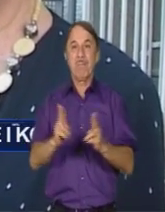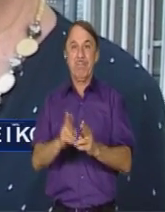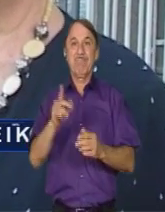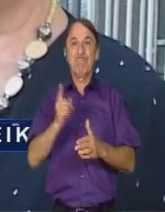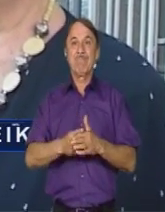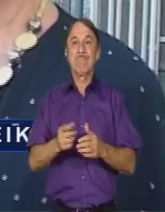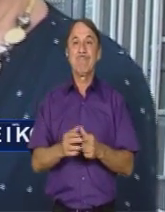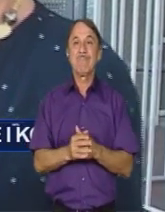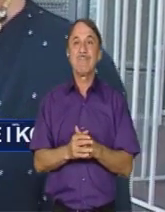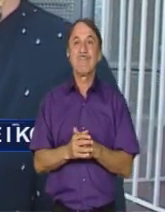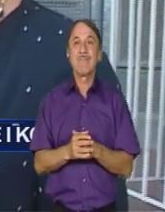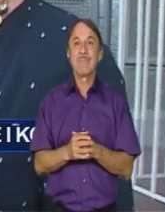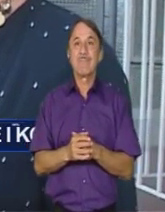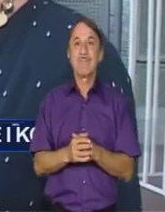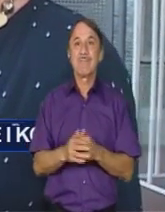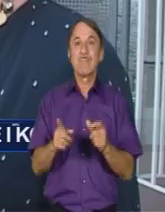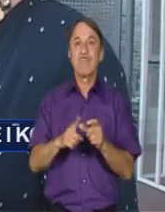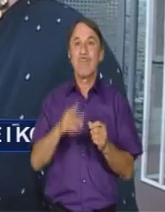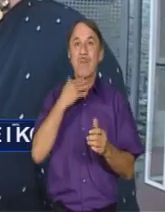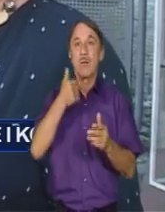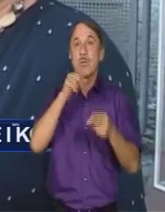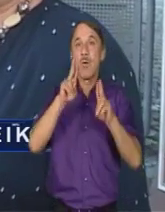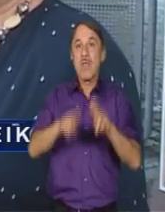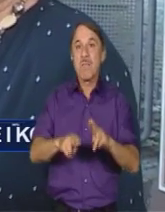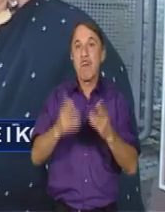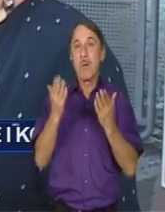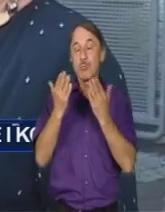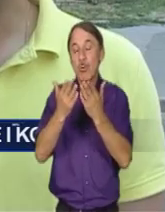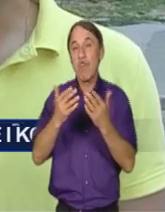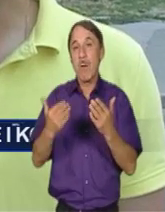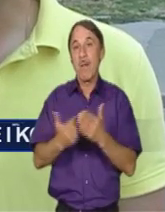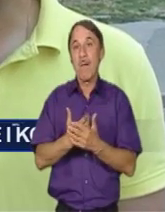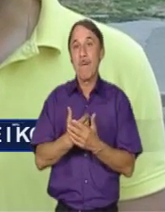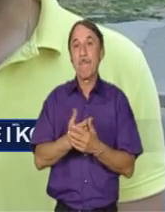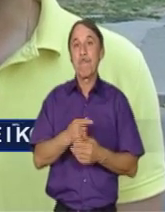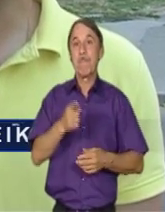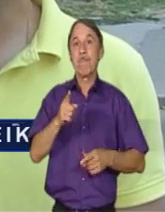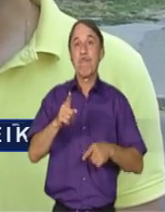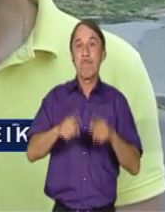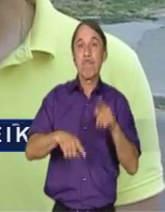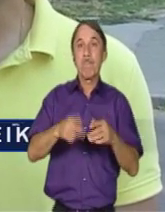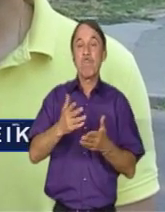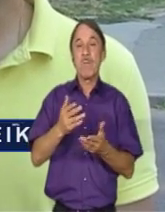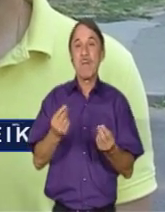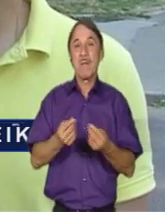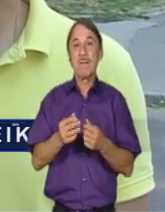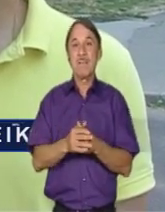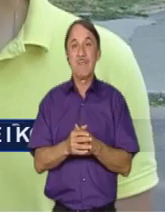da, nažalost, više čitamo ono što imamo, možda i po drugi put. Pa šta znam, neke romane, beletristiku